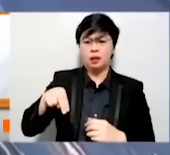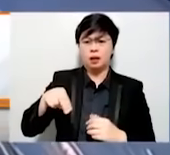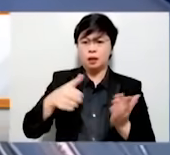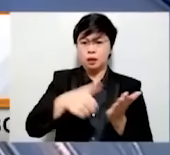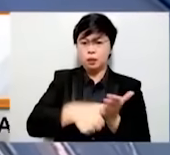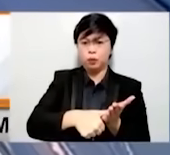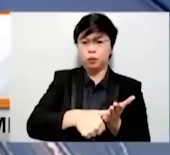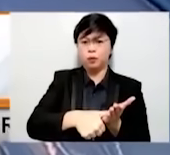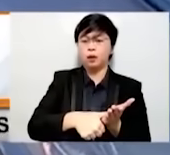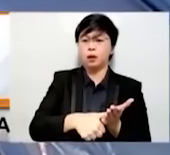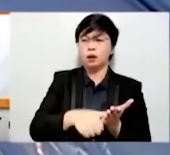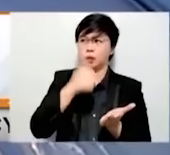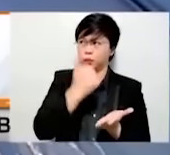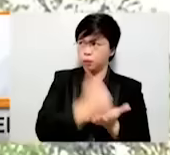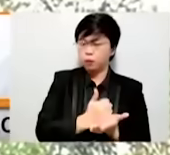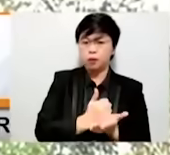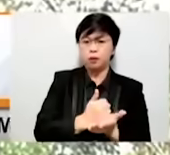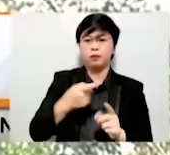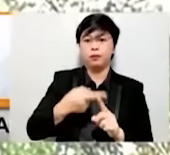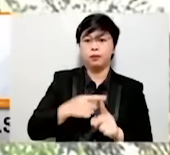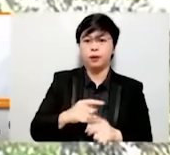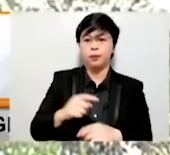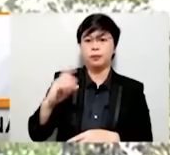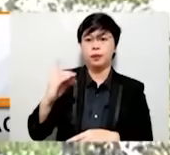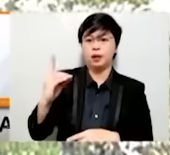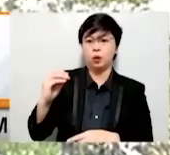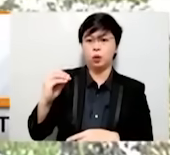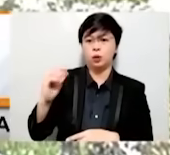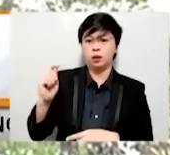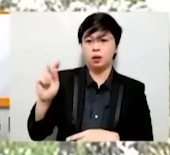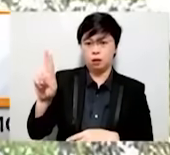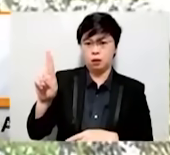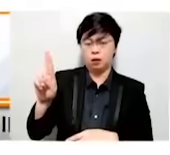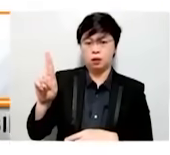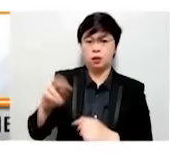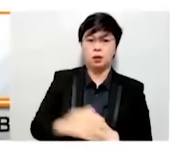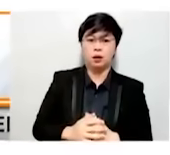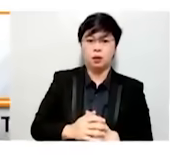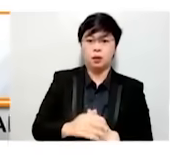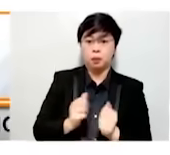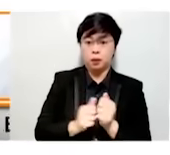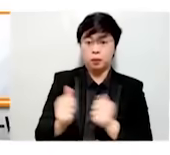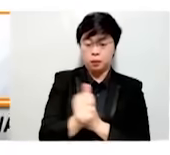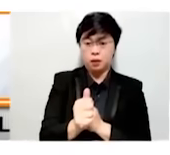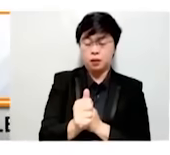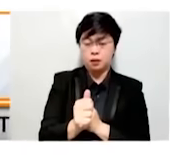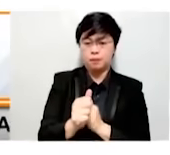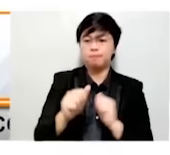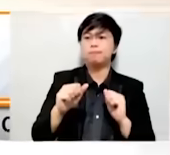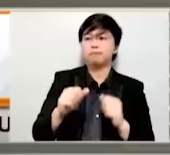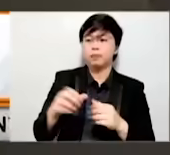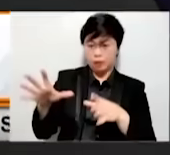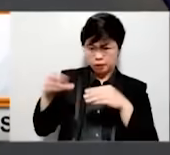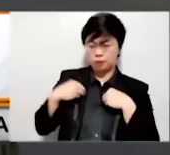PUV Modernization Standards. Kung makakapasa, saka sila tatanggap ng mga order para sa mga kooperatiba.